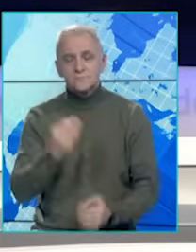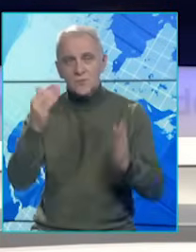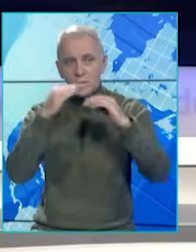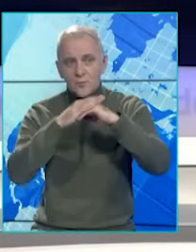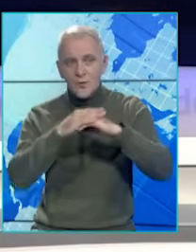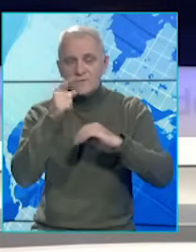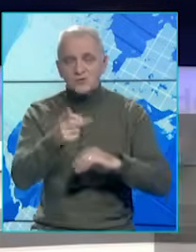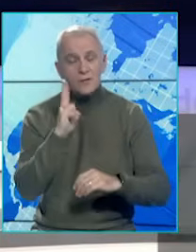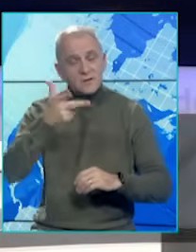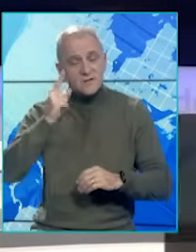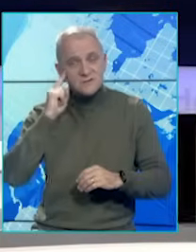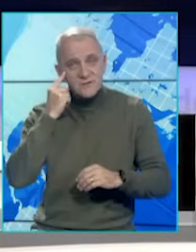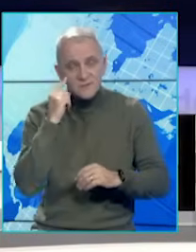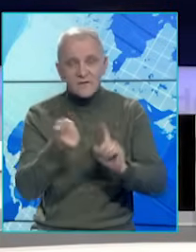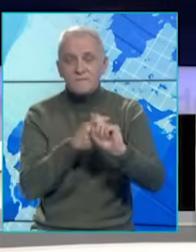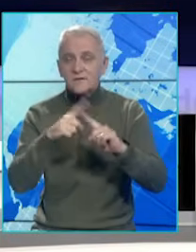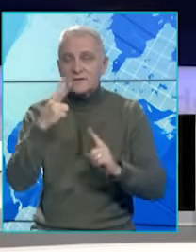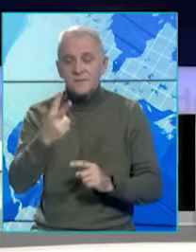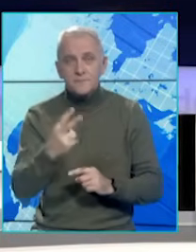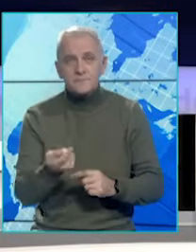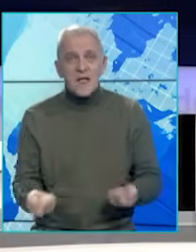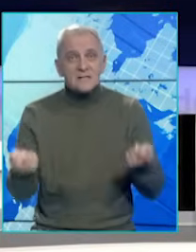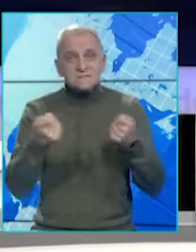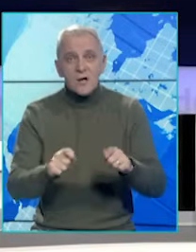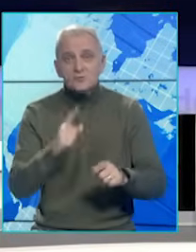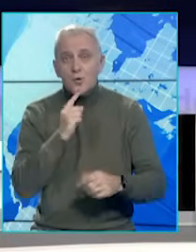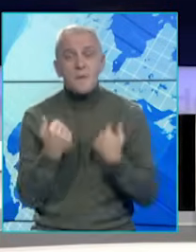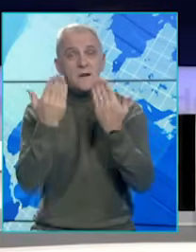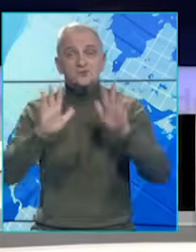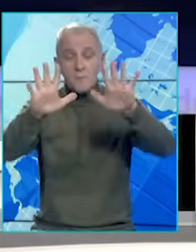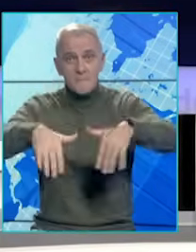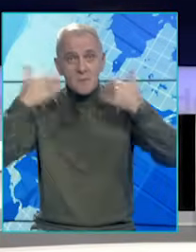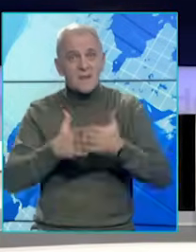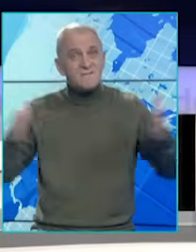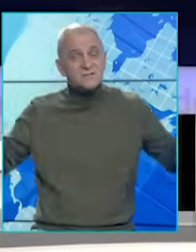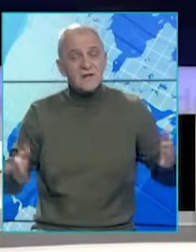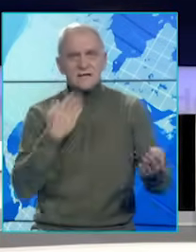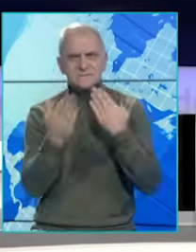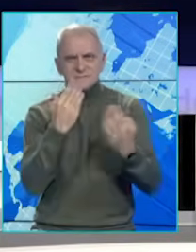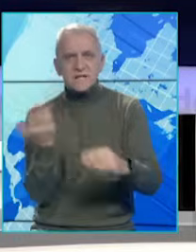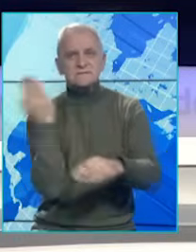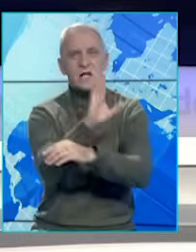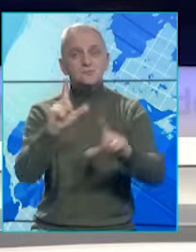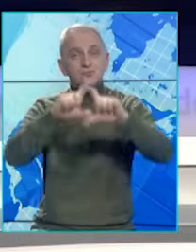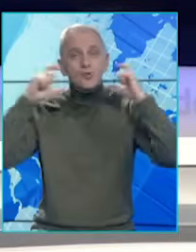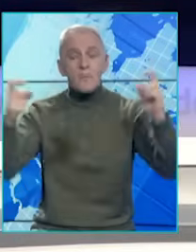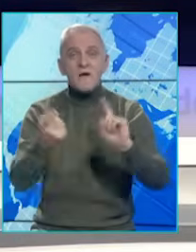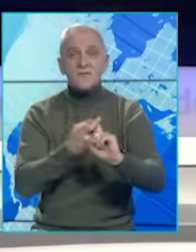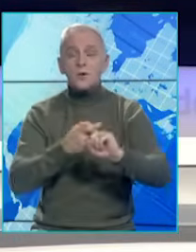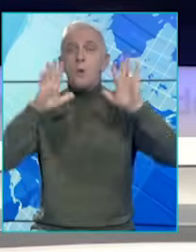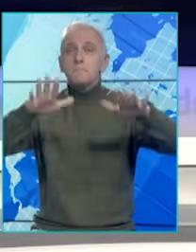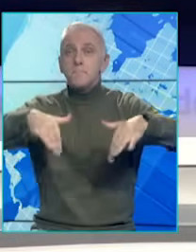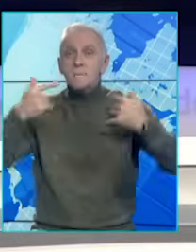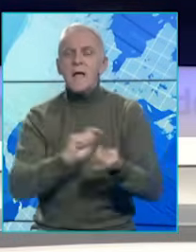Dobro večer, ovo je treći dnevnik federalne televizije. Zaključcima koje je predložila parlamentarna većina na sjednici zastupničkog doma